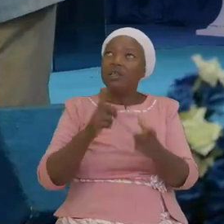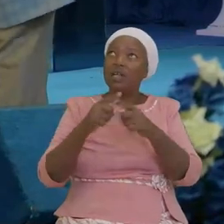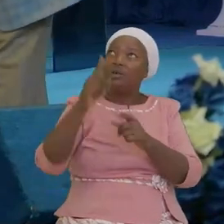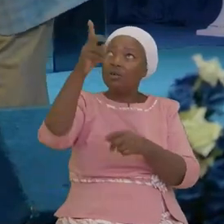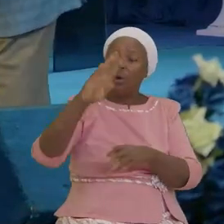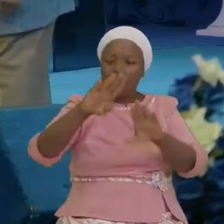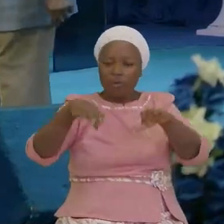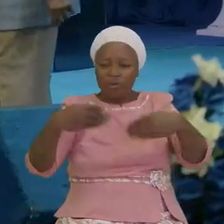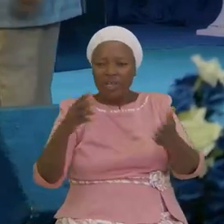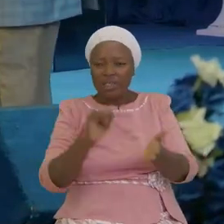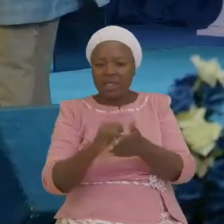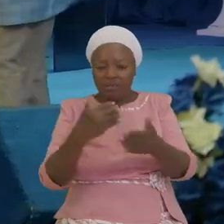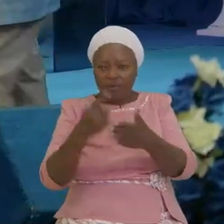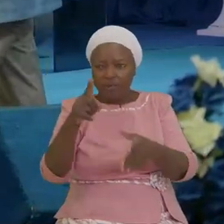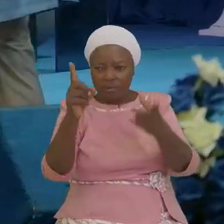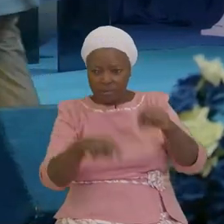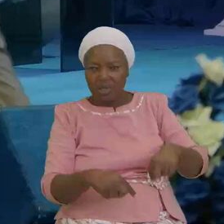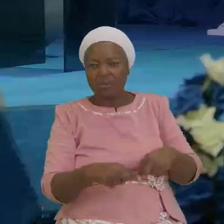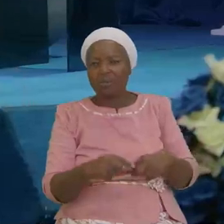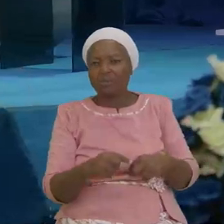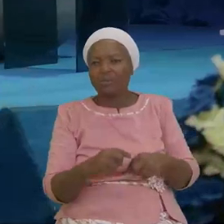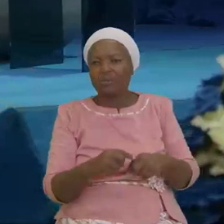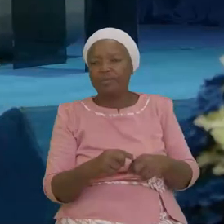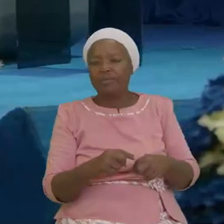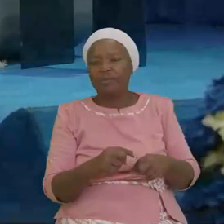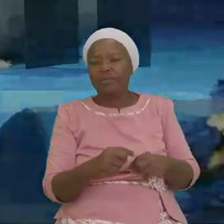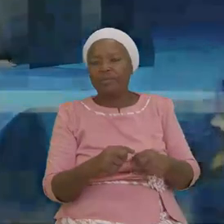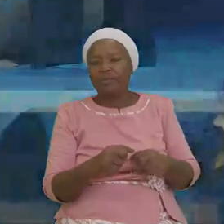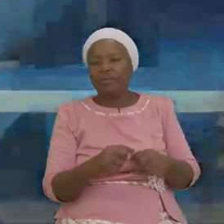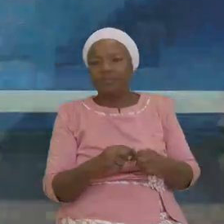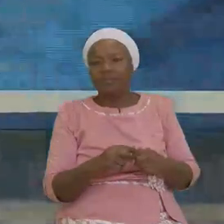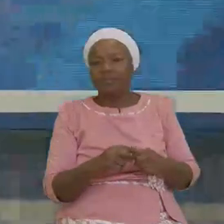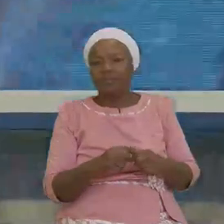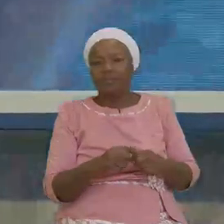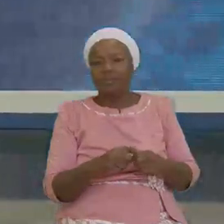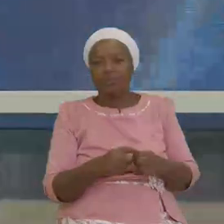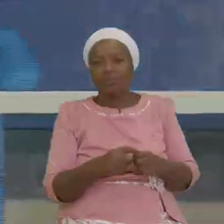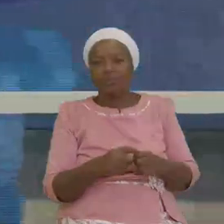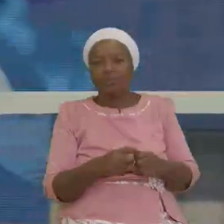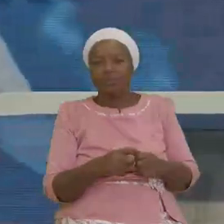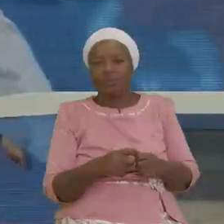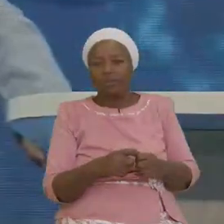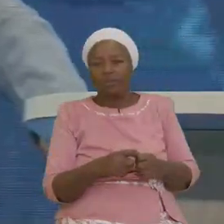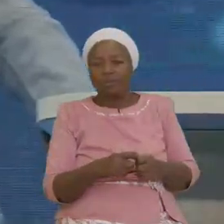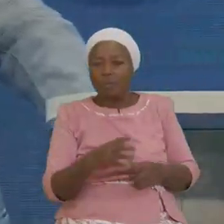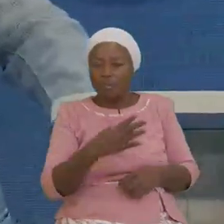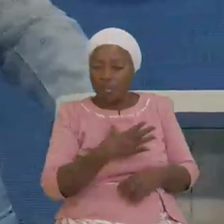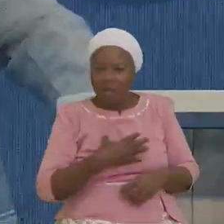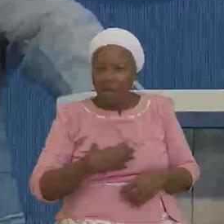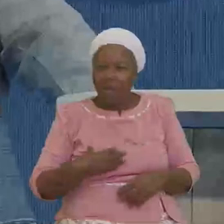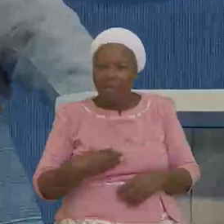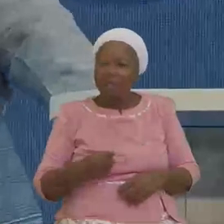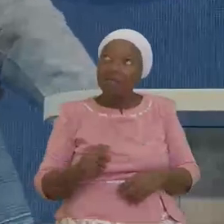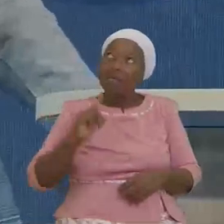qui vise quelque chose et réalise la chose. Il a pourvu cela avant que vous ne soyez arrivés dans